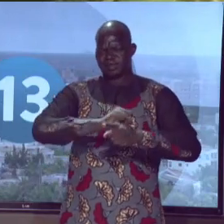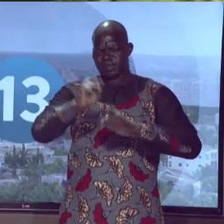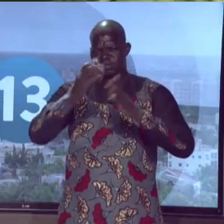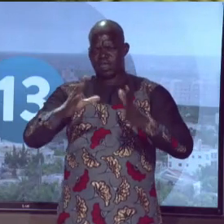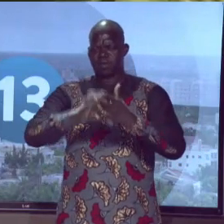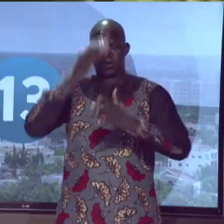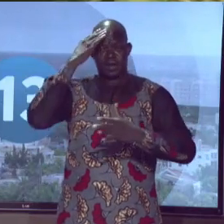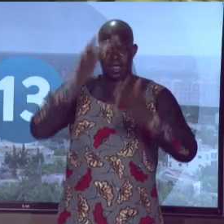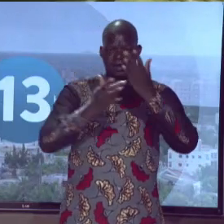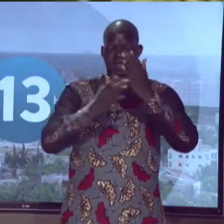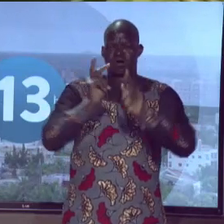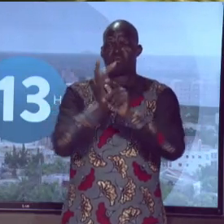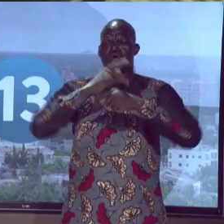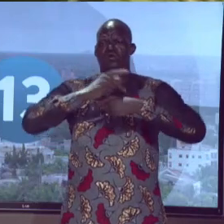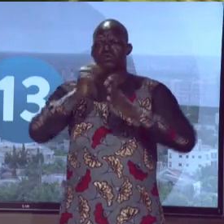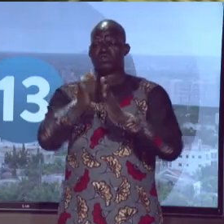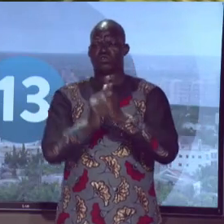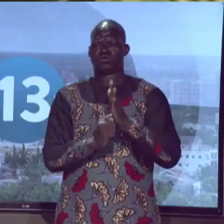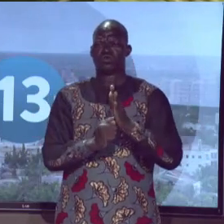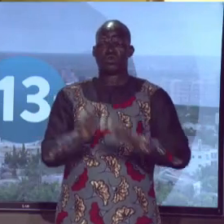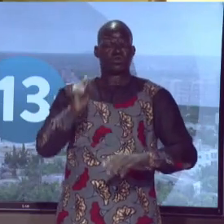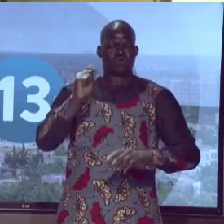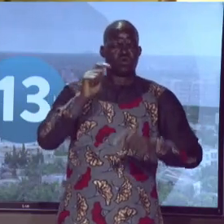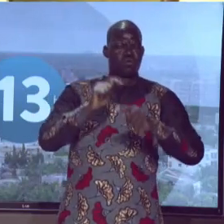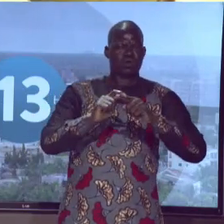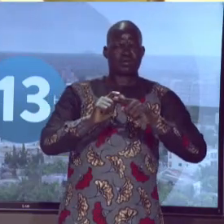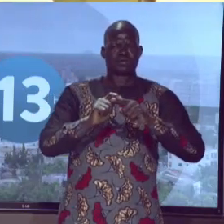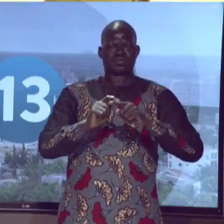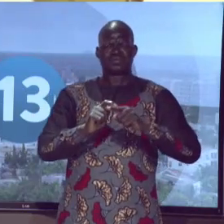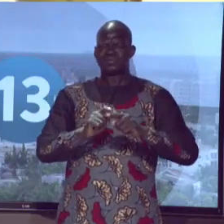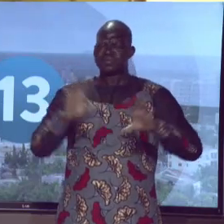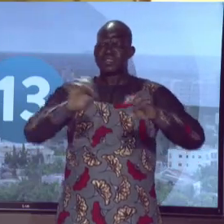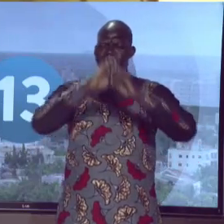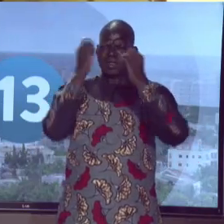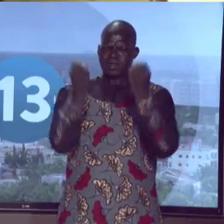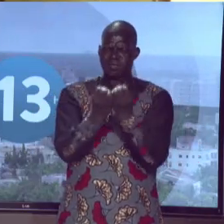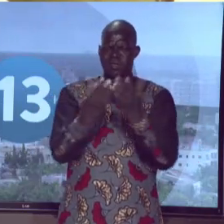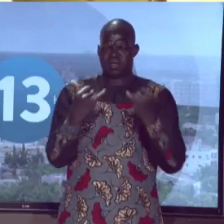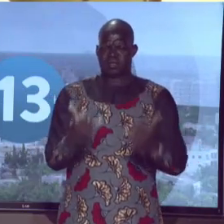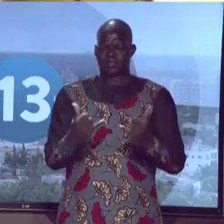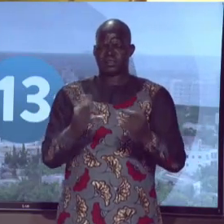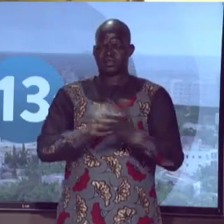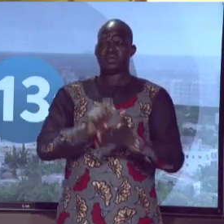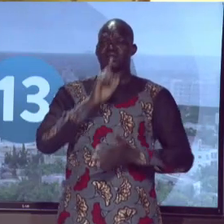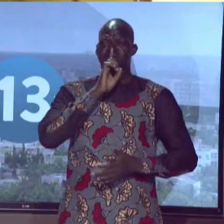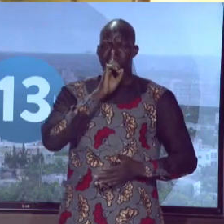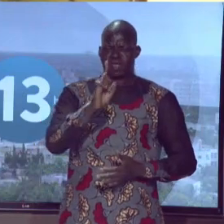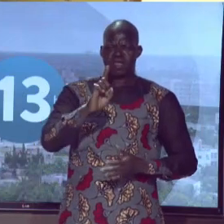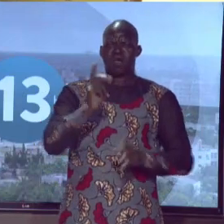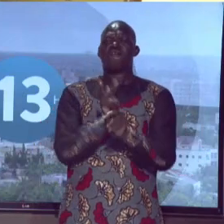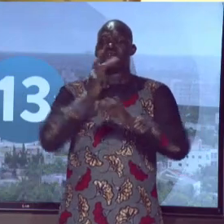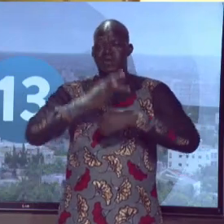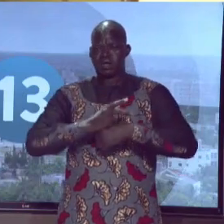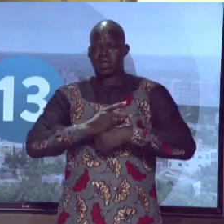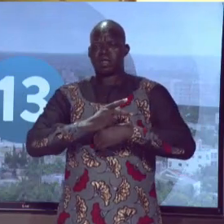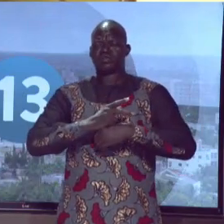de production de tubes, de pointes et de clous. L'unité ici, c'est l'unité de fabrication de